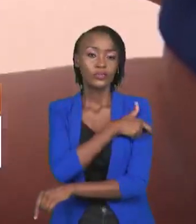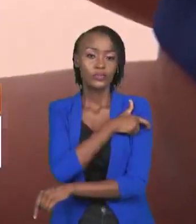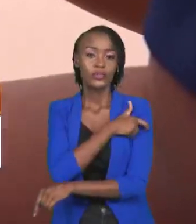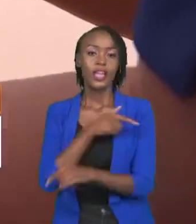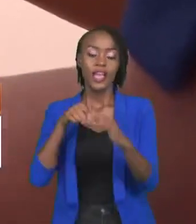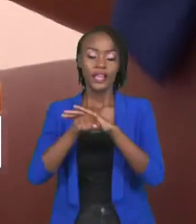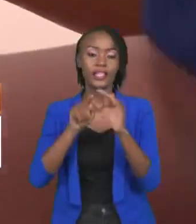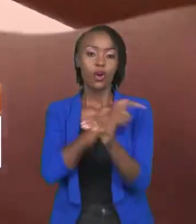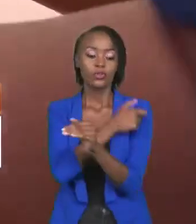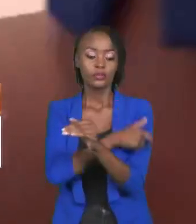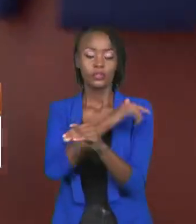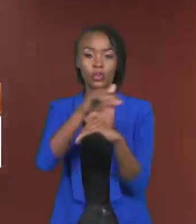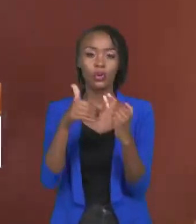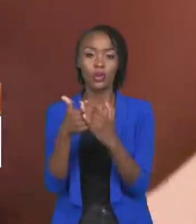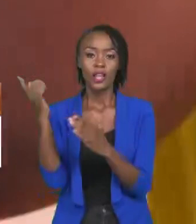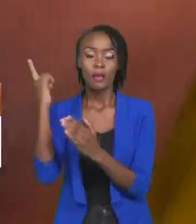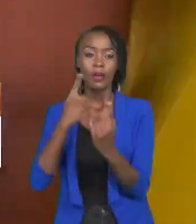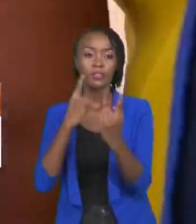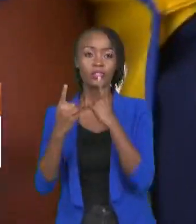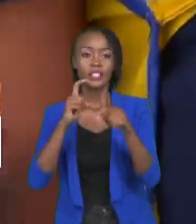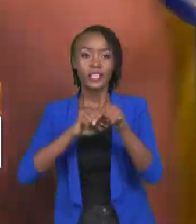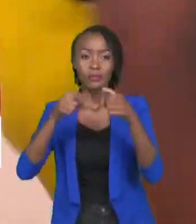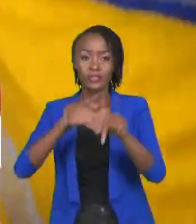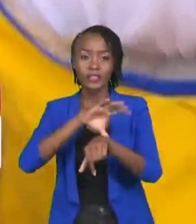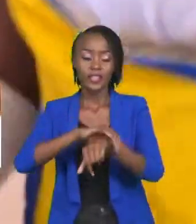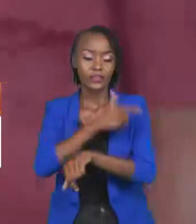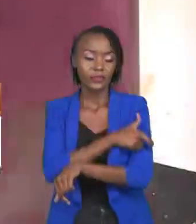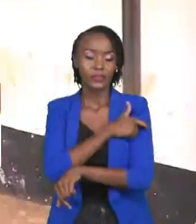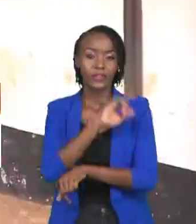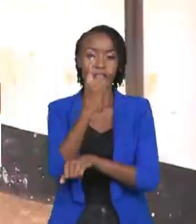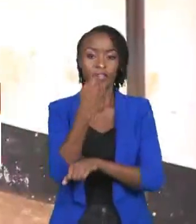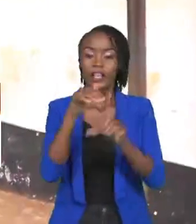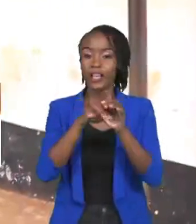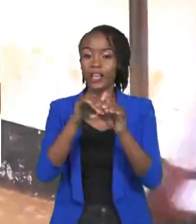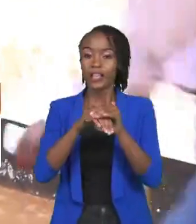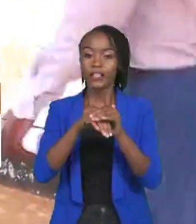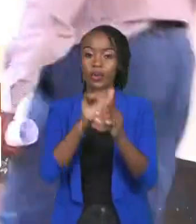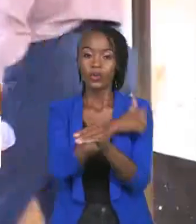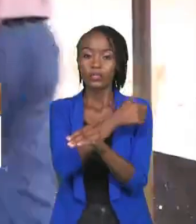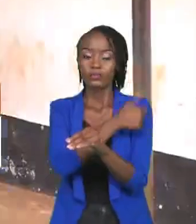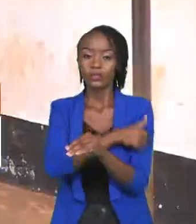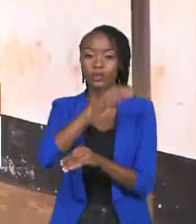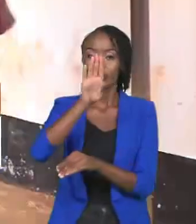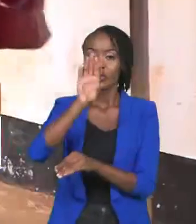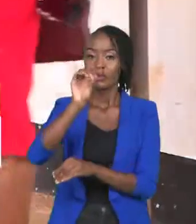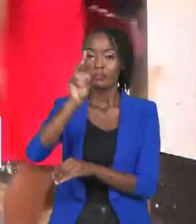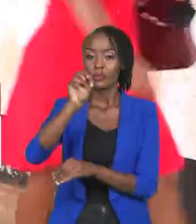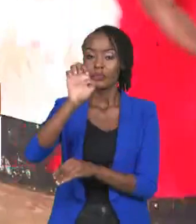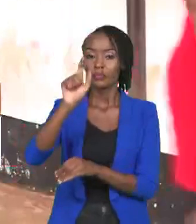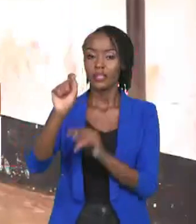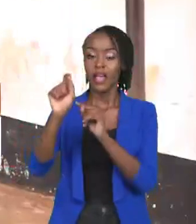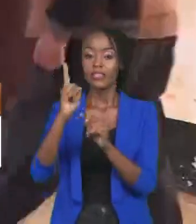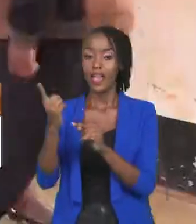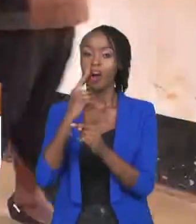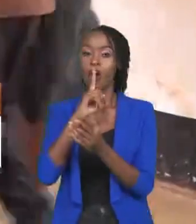nchini. Alizungumza haya alipokuwa akipokea chanjo yake ya kwanza katika kituo cha afya eneo la Bomet, alikosema kuwa